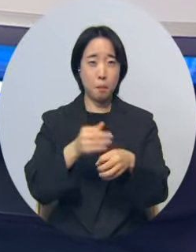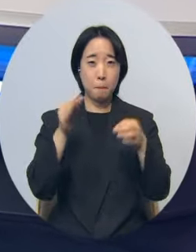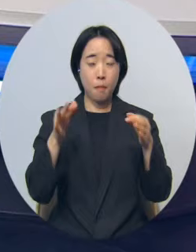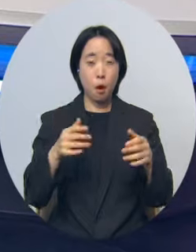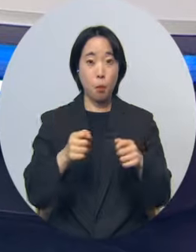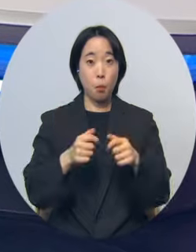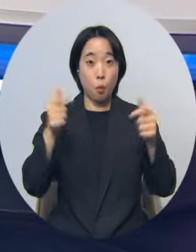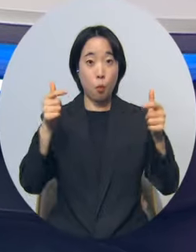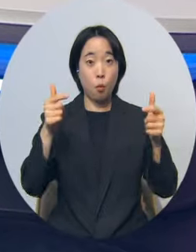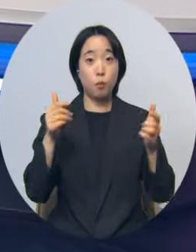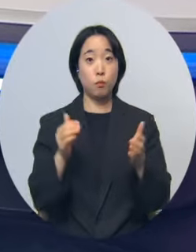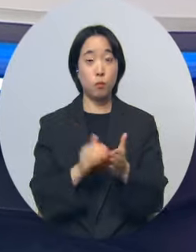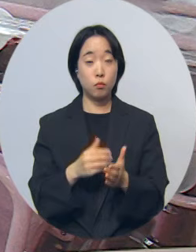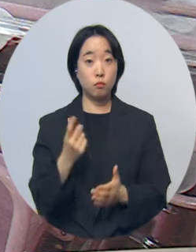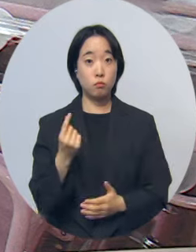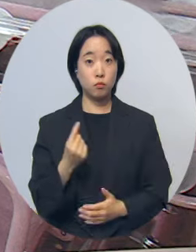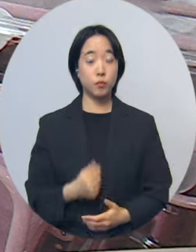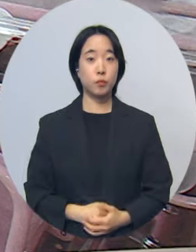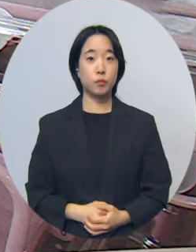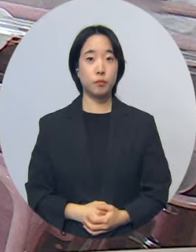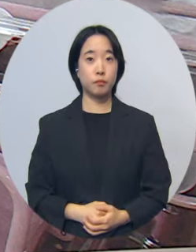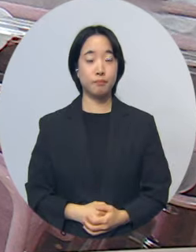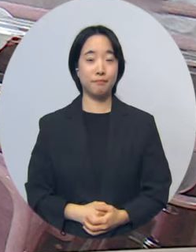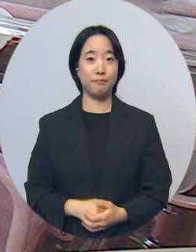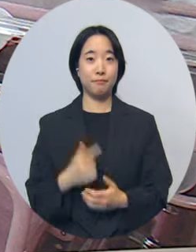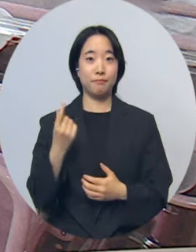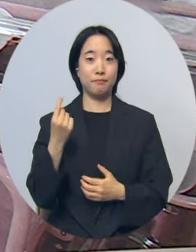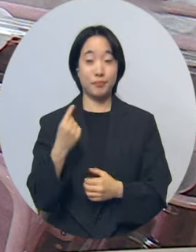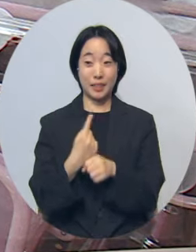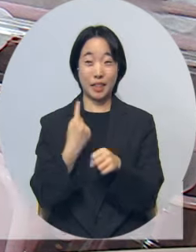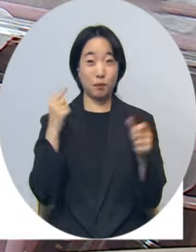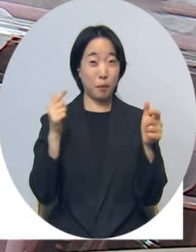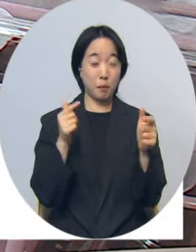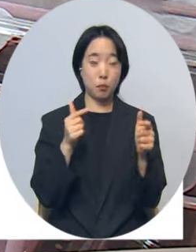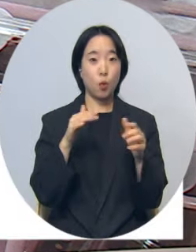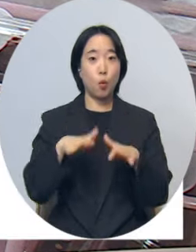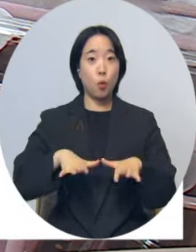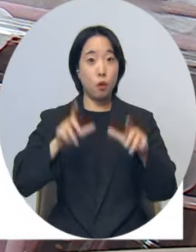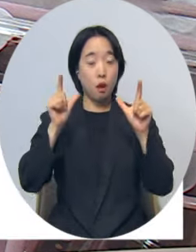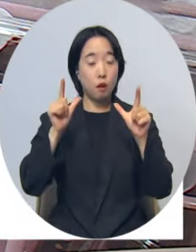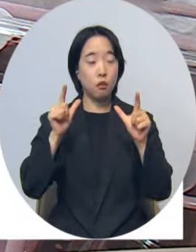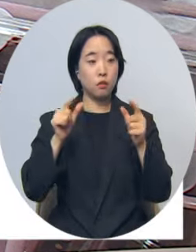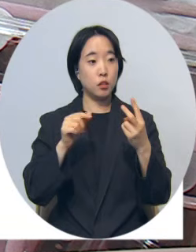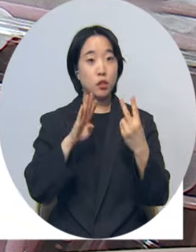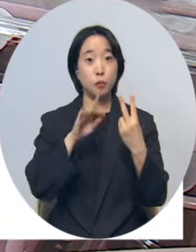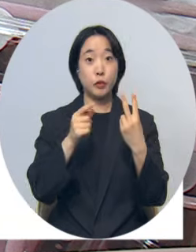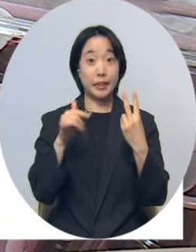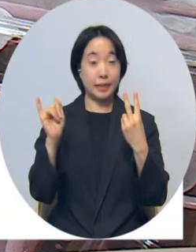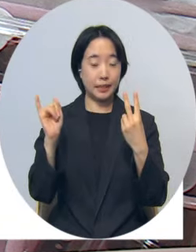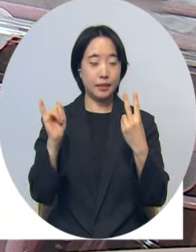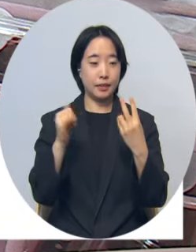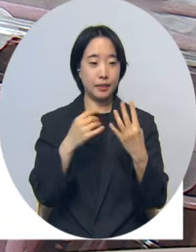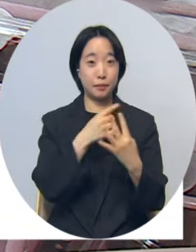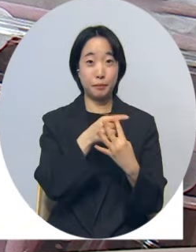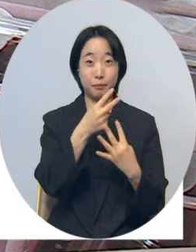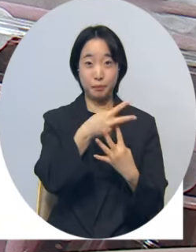하지 않았습니까? 네, 맞습니다. 통계청이 발표한 6월 인구 동향을 보면 올해 2분기 출생아 수는